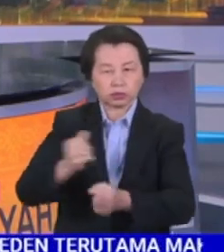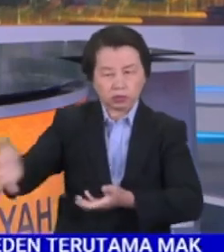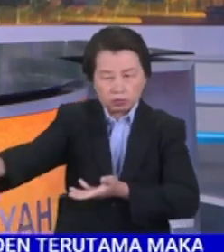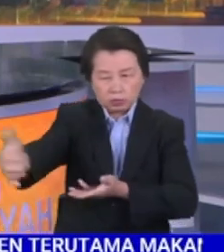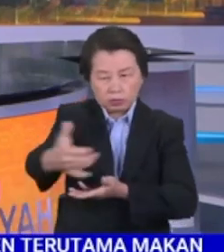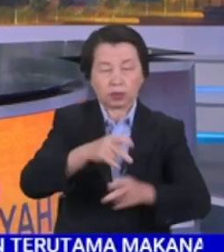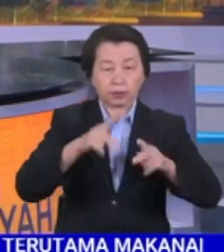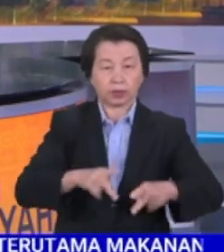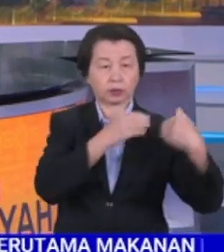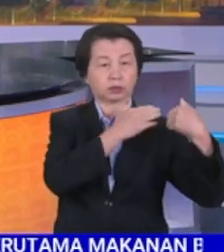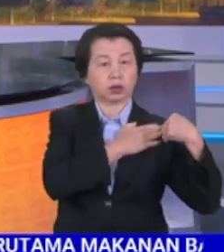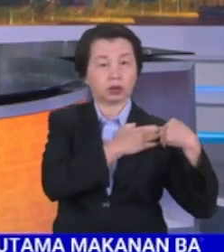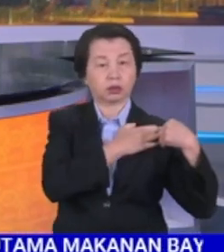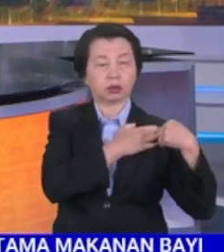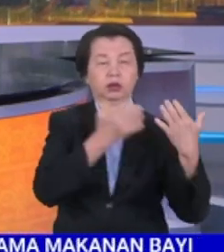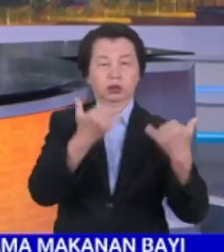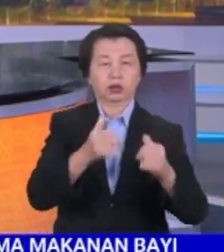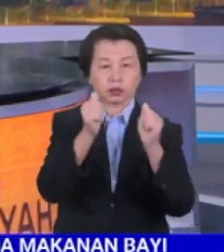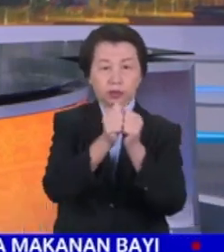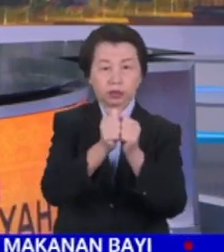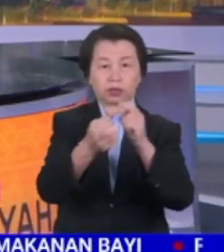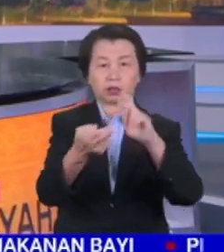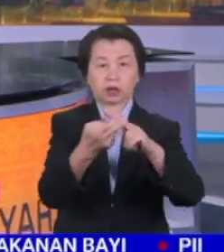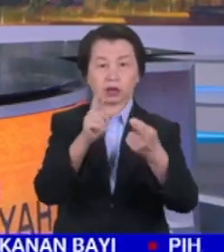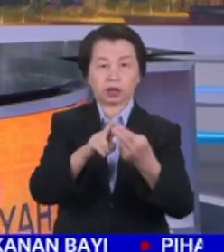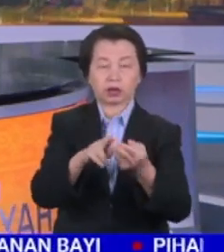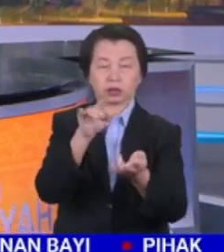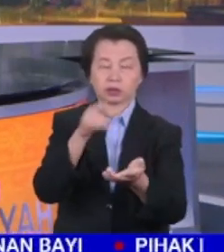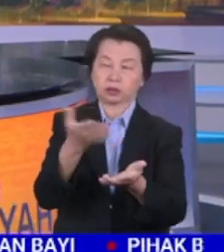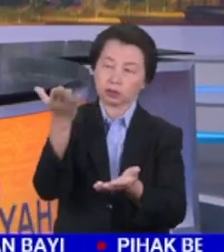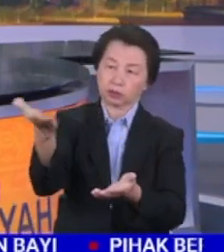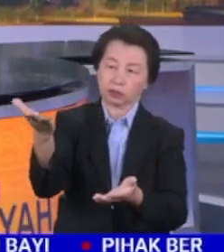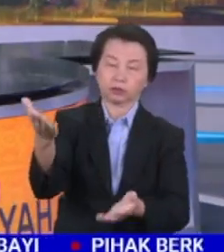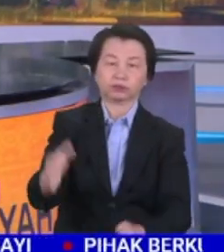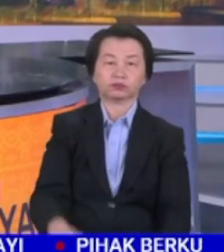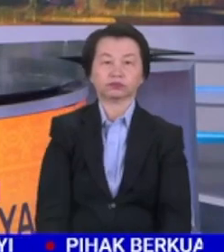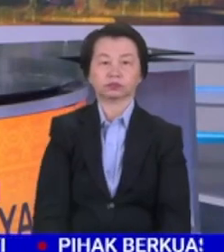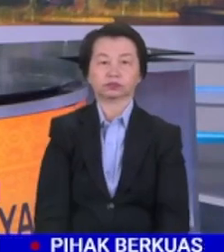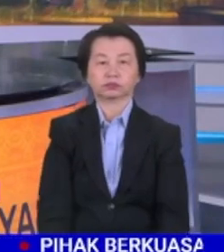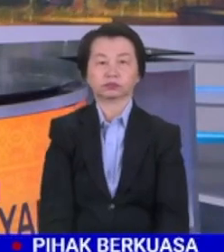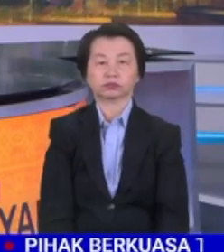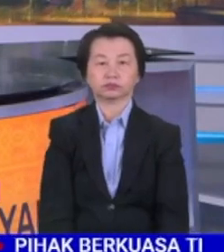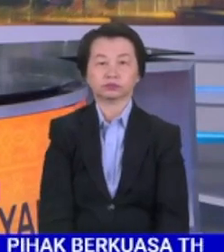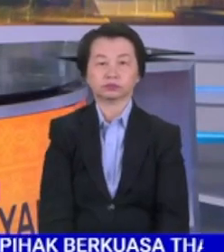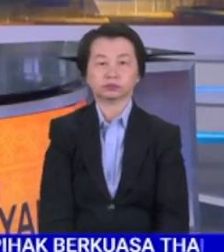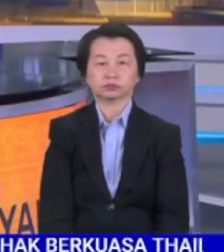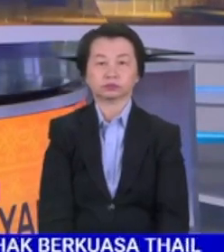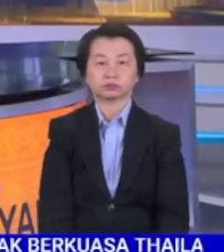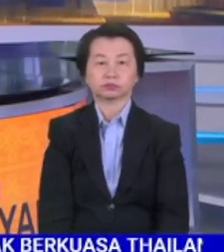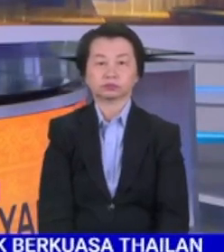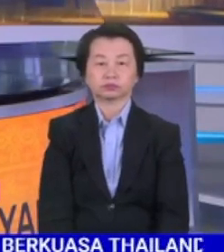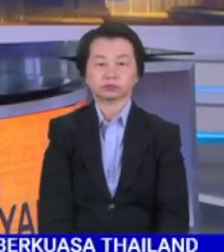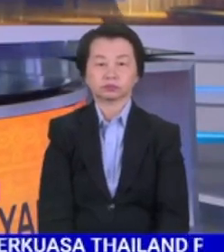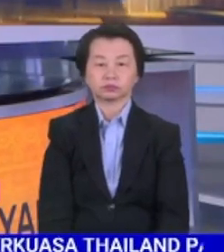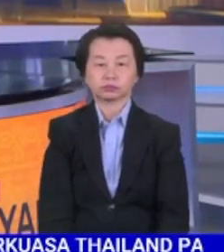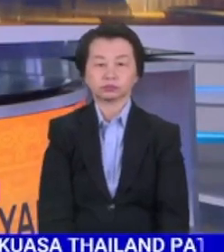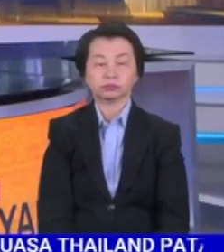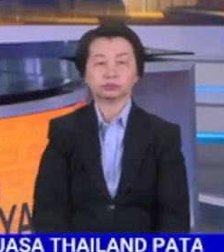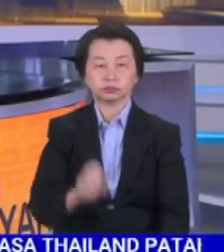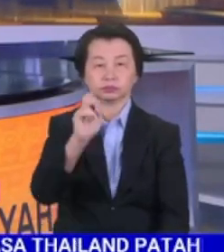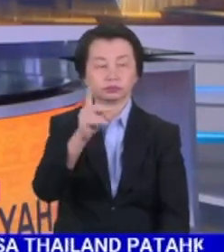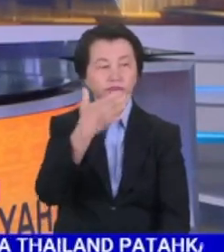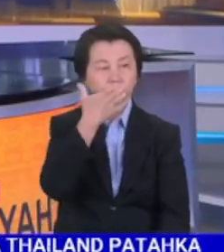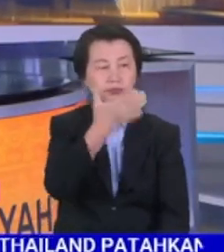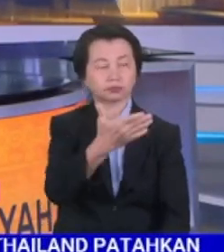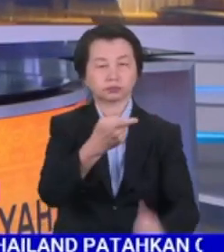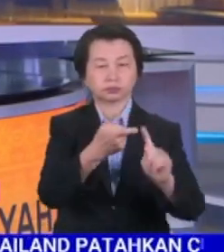pihak bertanggungjawab. Perinciannya langsung bersama rakan pelapor Muhammad Sharifuddin Arsad. Silakan, Sharif. Baik, terima